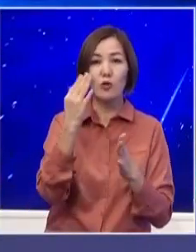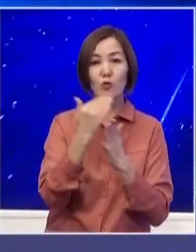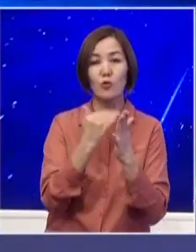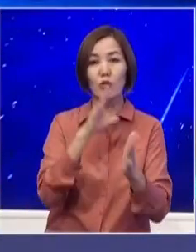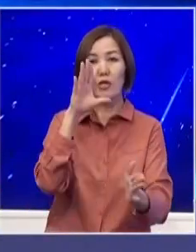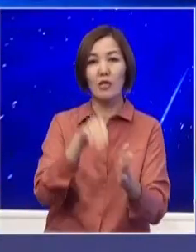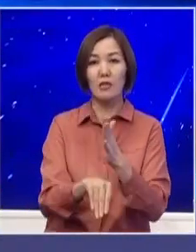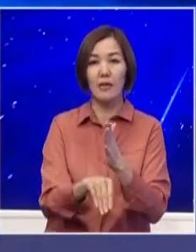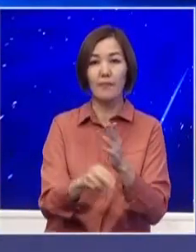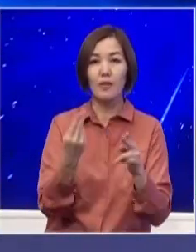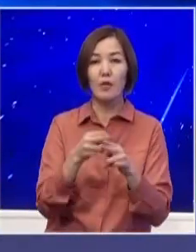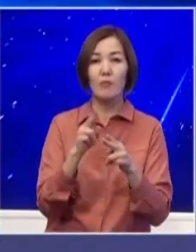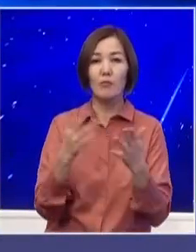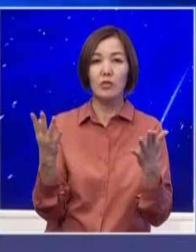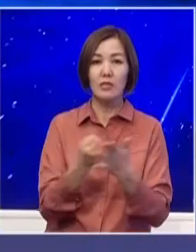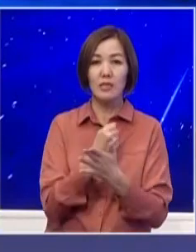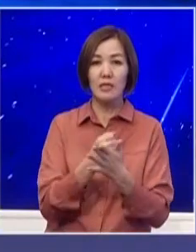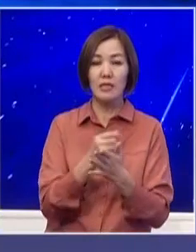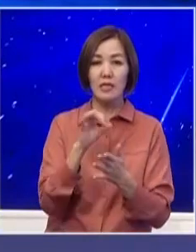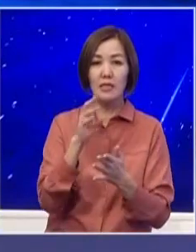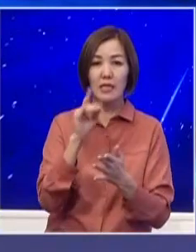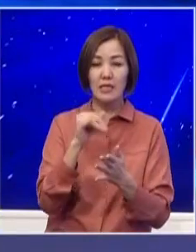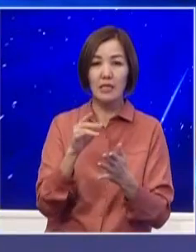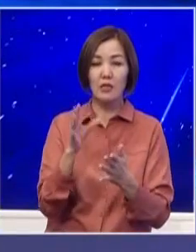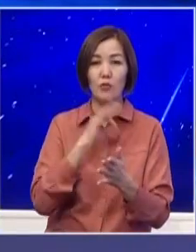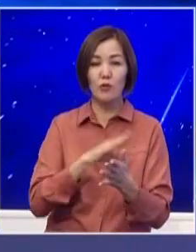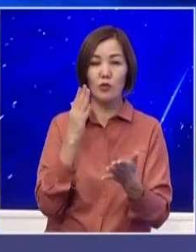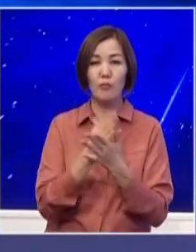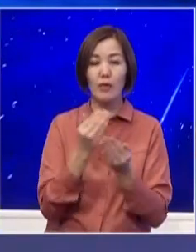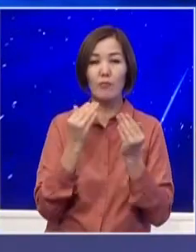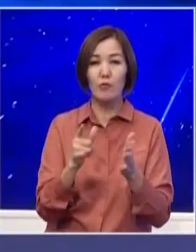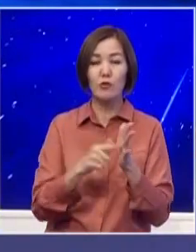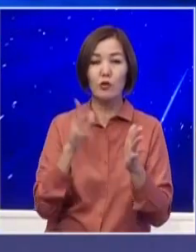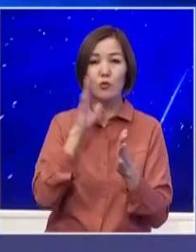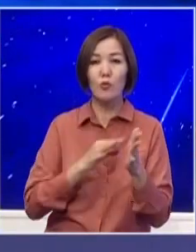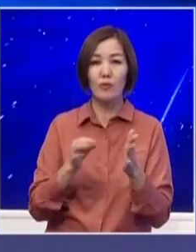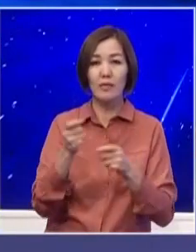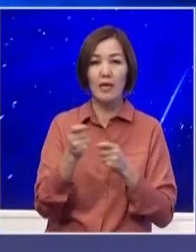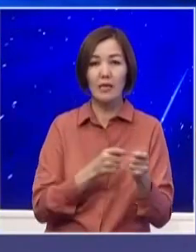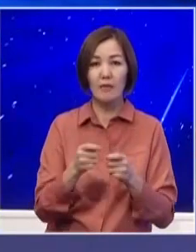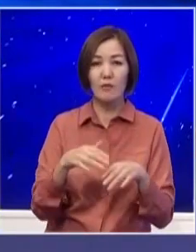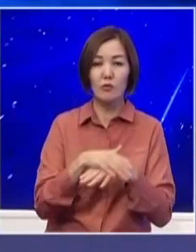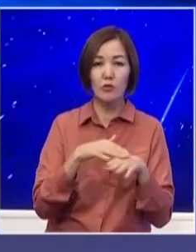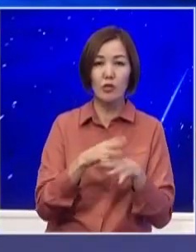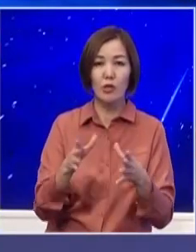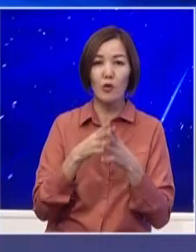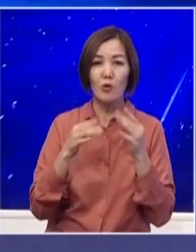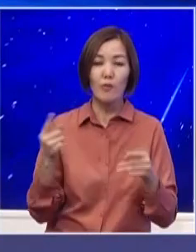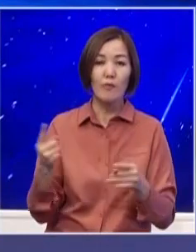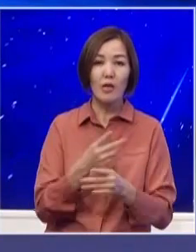алдыңғы төрттікте. Бұл жетістіктерде ескерткіштердің де үлесі бар. Бүгін Жетісу облысының әкімі аудан